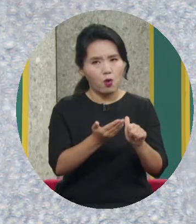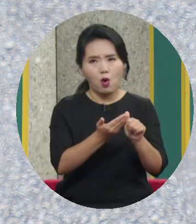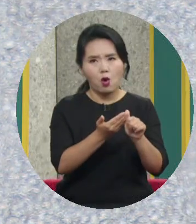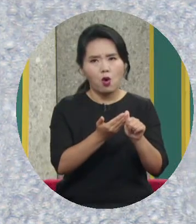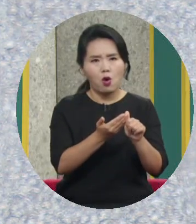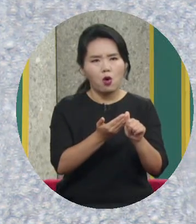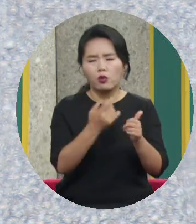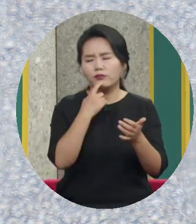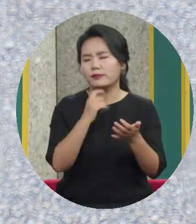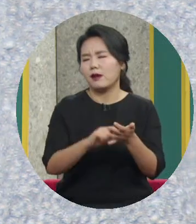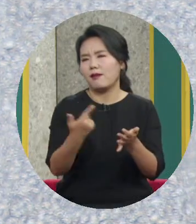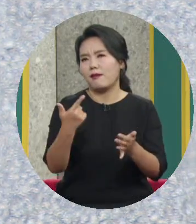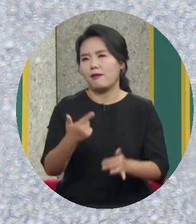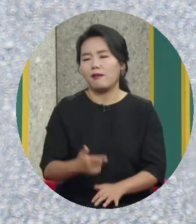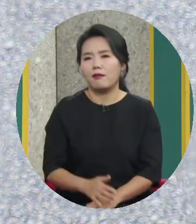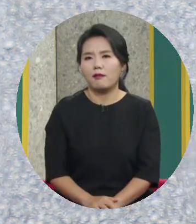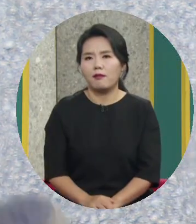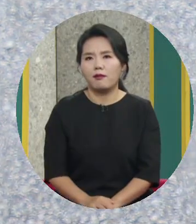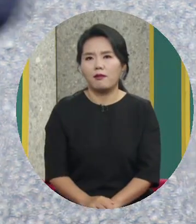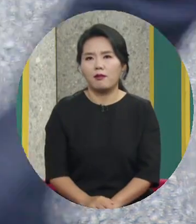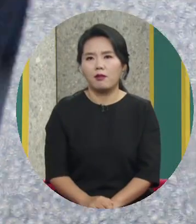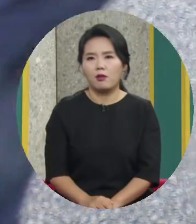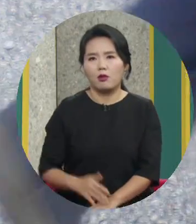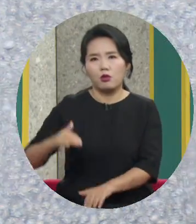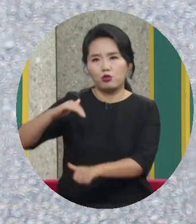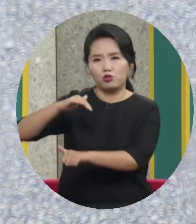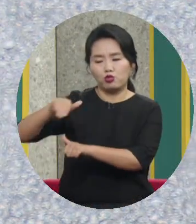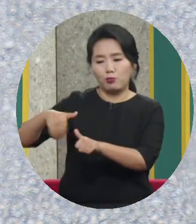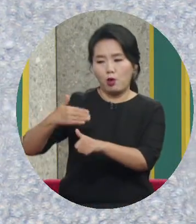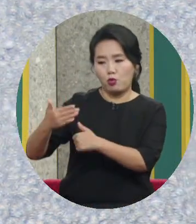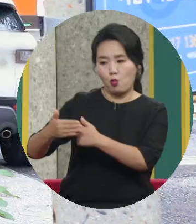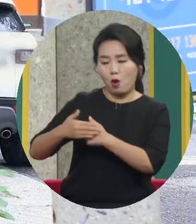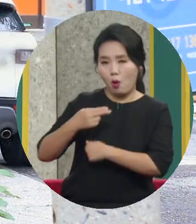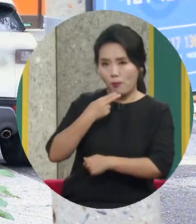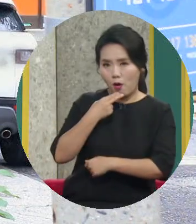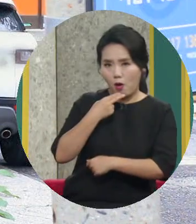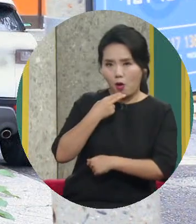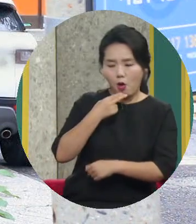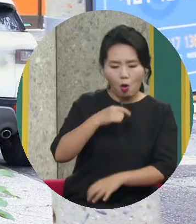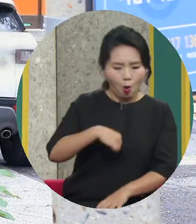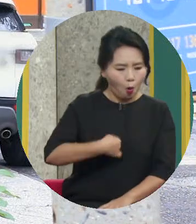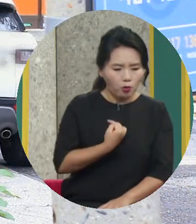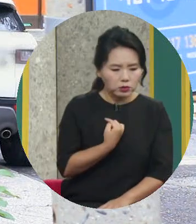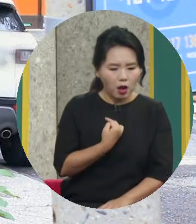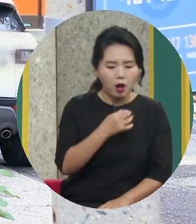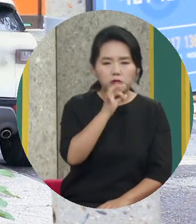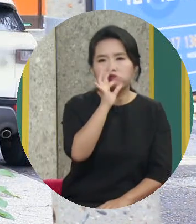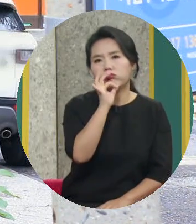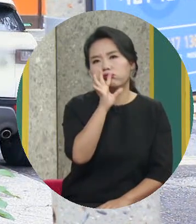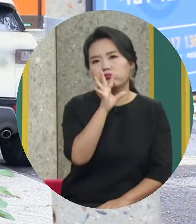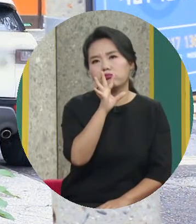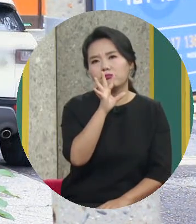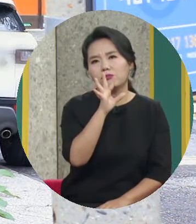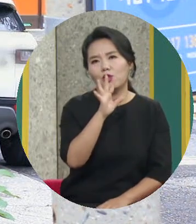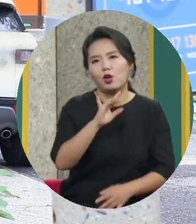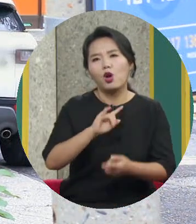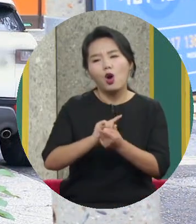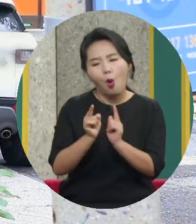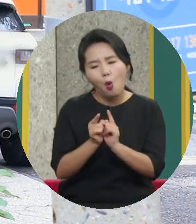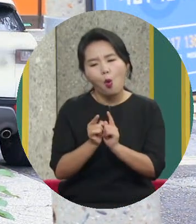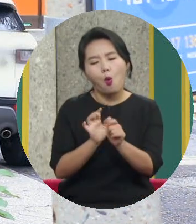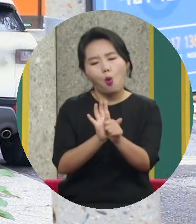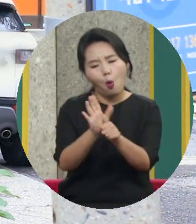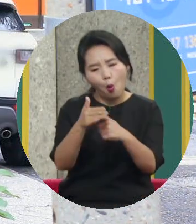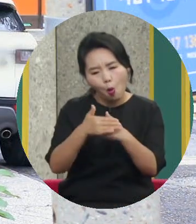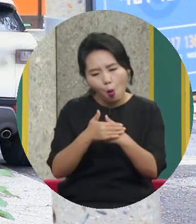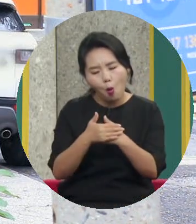않거든요. 근데 이제 주변에서 도와주지 않으면 절대 혼자서 키울 수는 없어요. 그러니까 서로 더불어서 이제